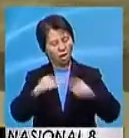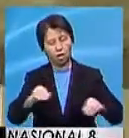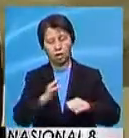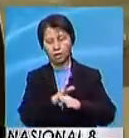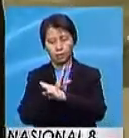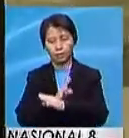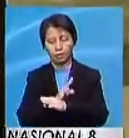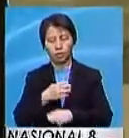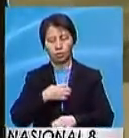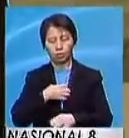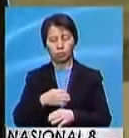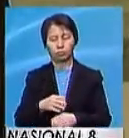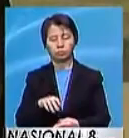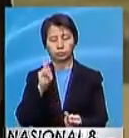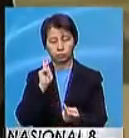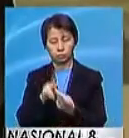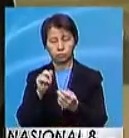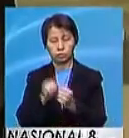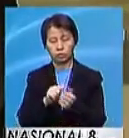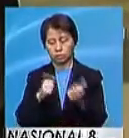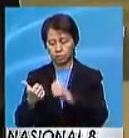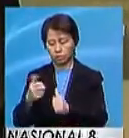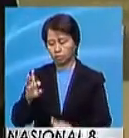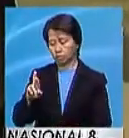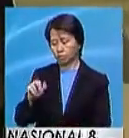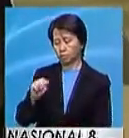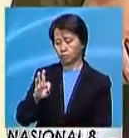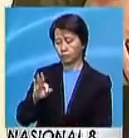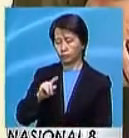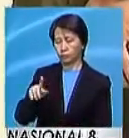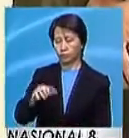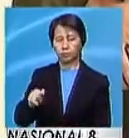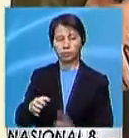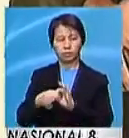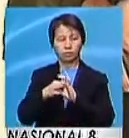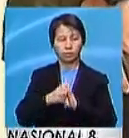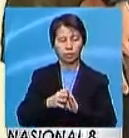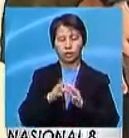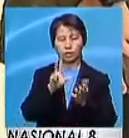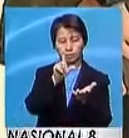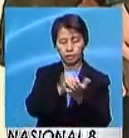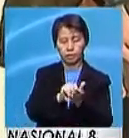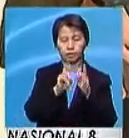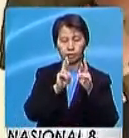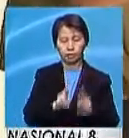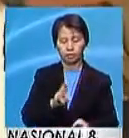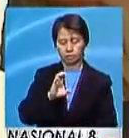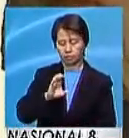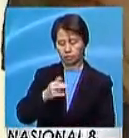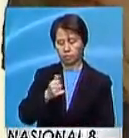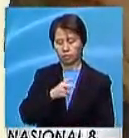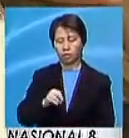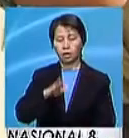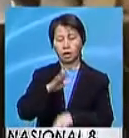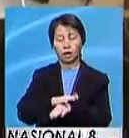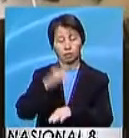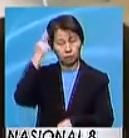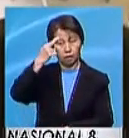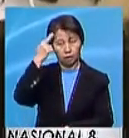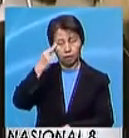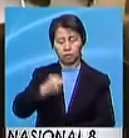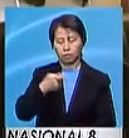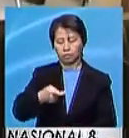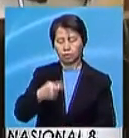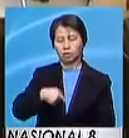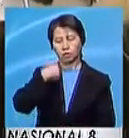pembelaan komen berpatutan oleh Muhammad Rafizi dan pemilik portal media rakyat Chan Chi Kong atas alasan perkara yang